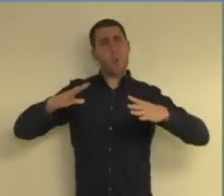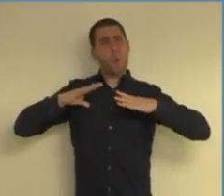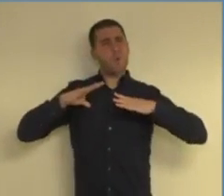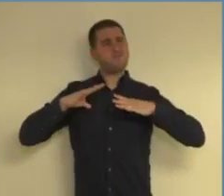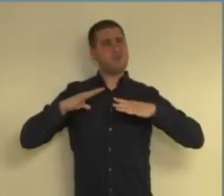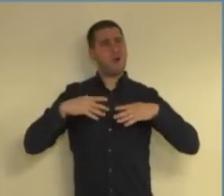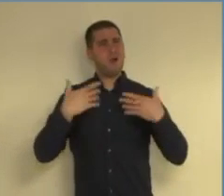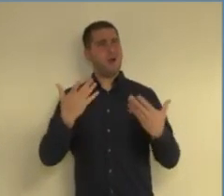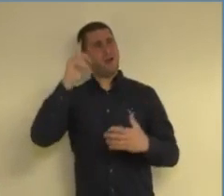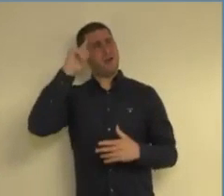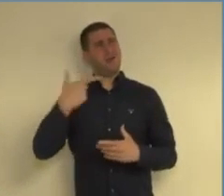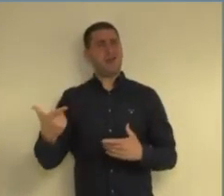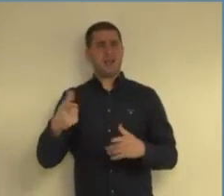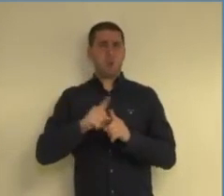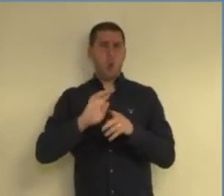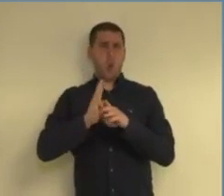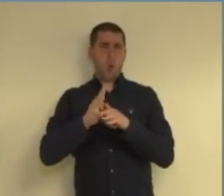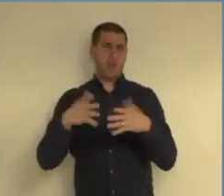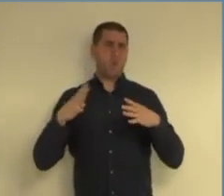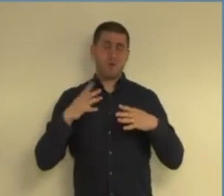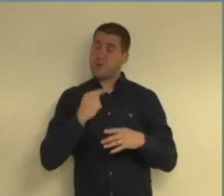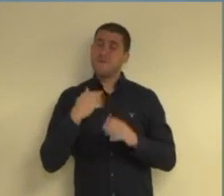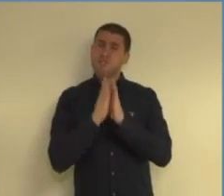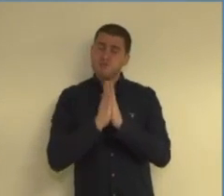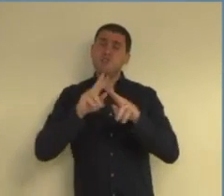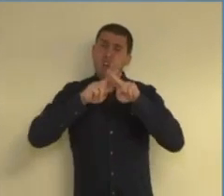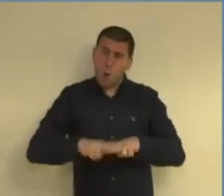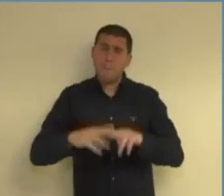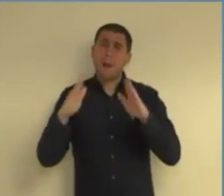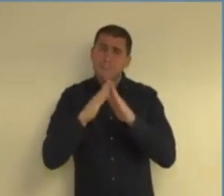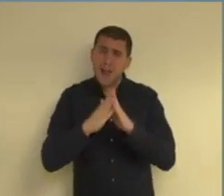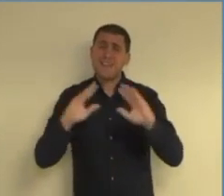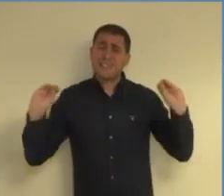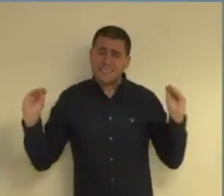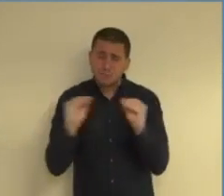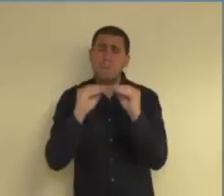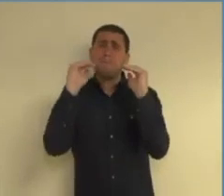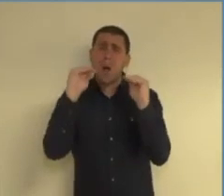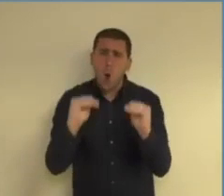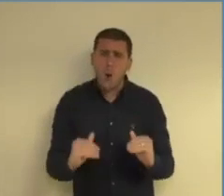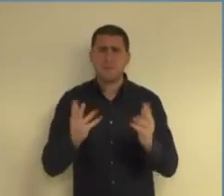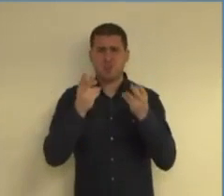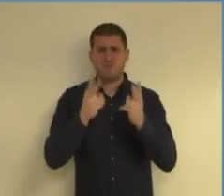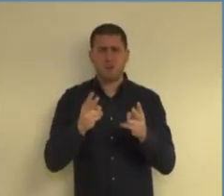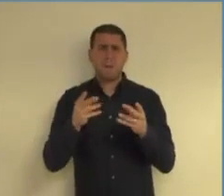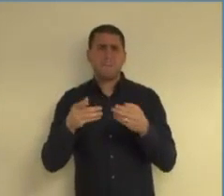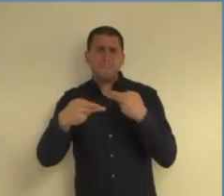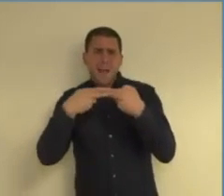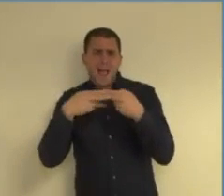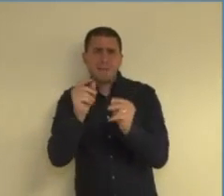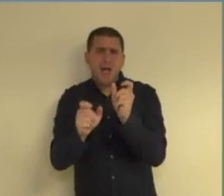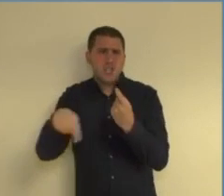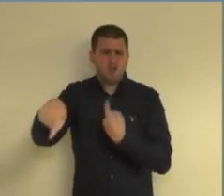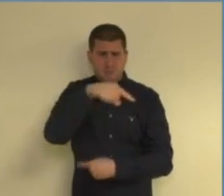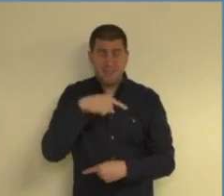וחסות הקורונה. אנחנו רוצים שאתם תישארו בבית ותצמצמו ככל הניתן את המגע שלכם עם אנשים